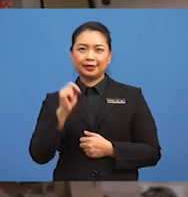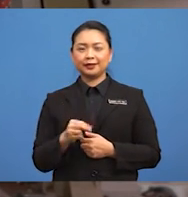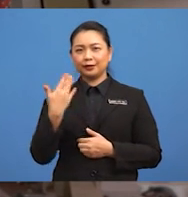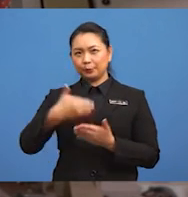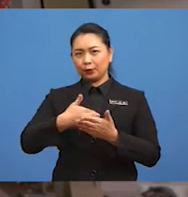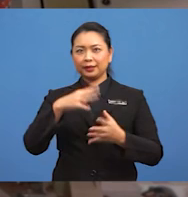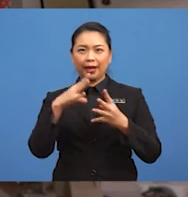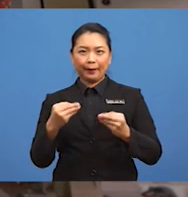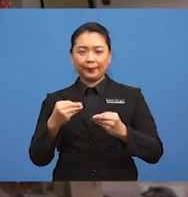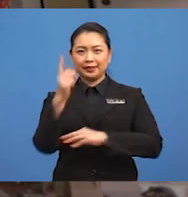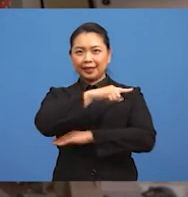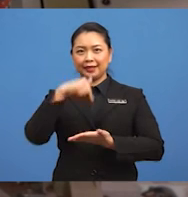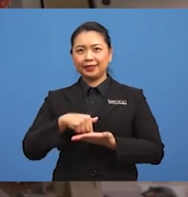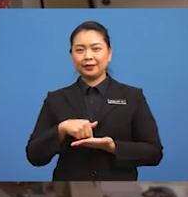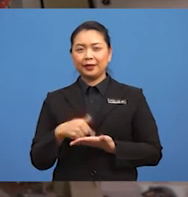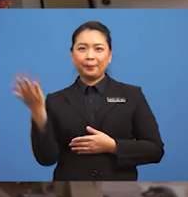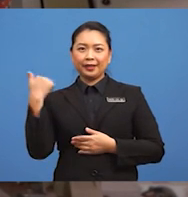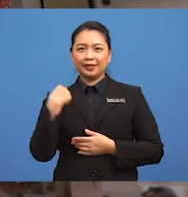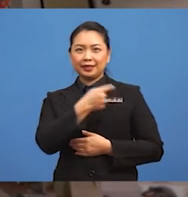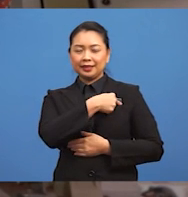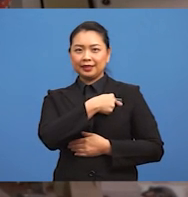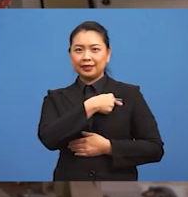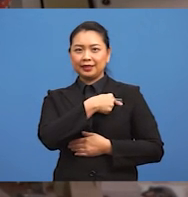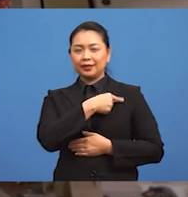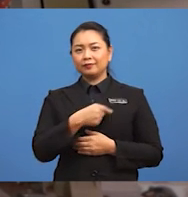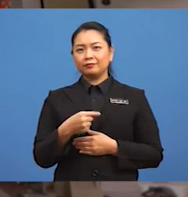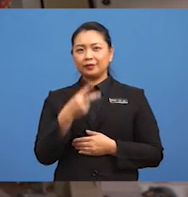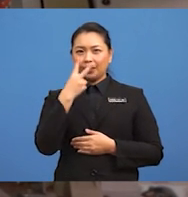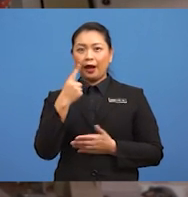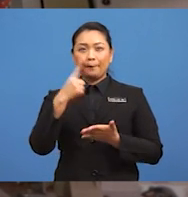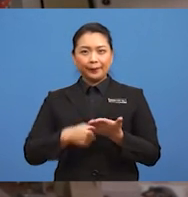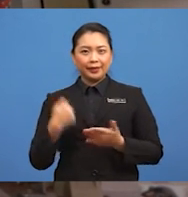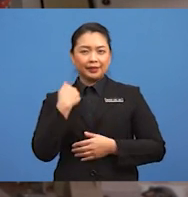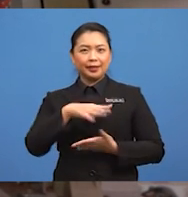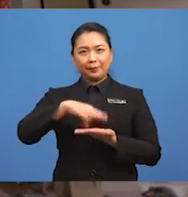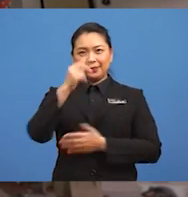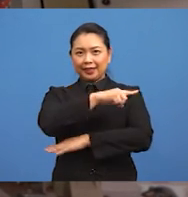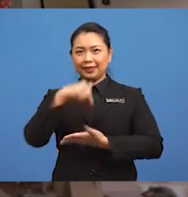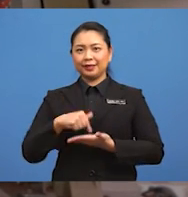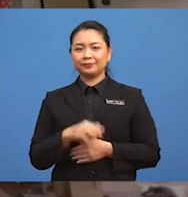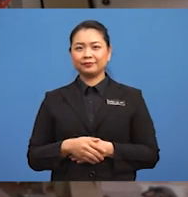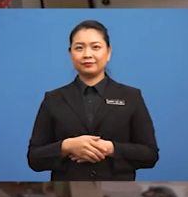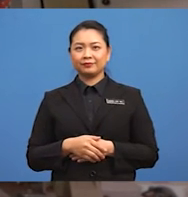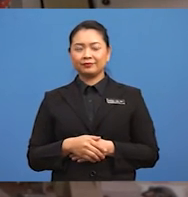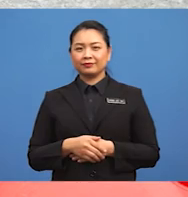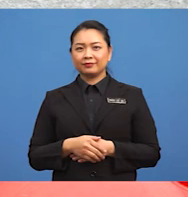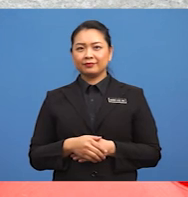Sebelum kita mengakhiri episod pada hari ini, mari kita simpulkan apa yang telah kita belajar pada hari